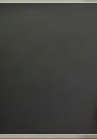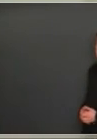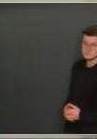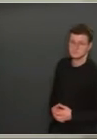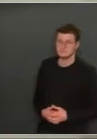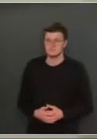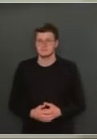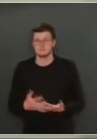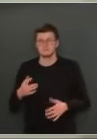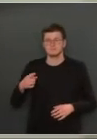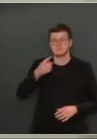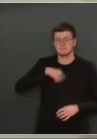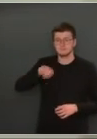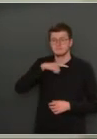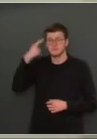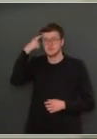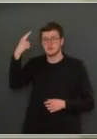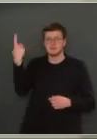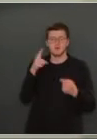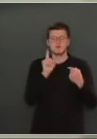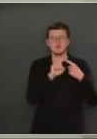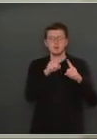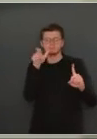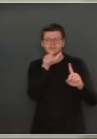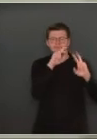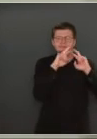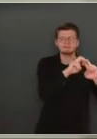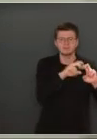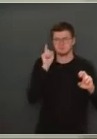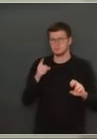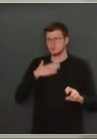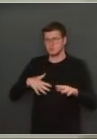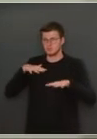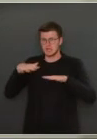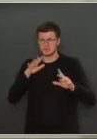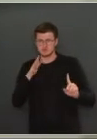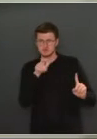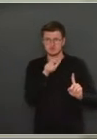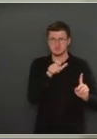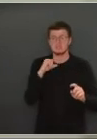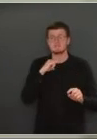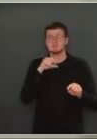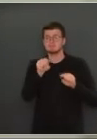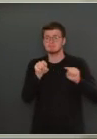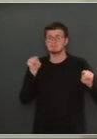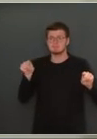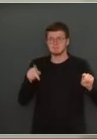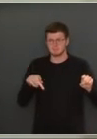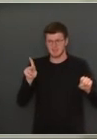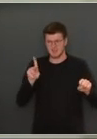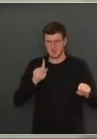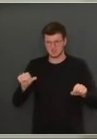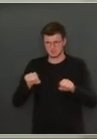tracing optimaal moet zijn in bepaalde specifieke situaties waar er meer kans is op besmetting omdat